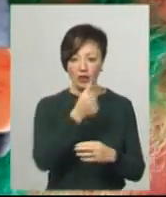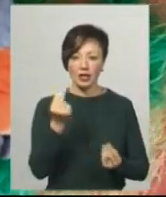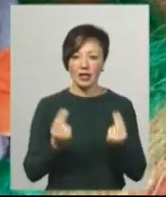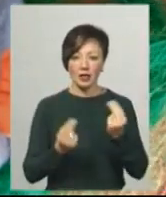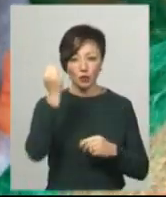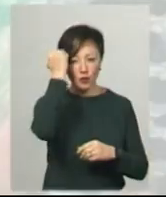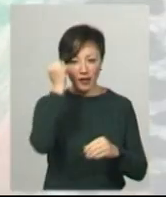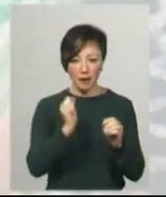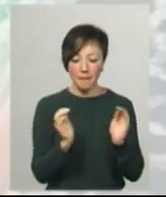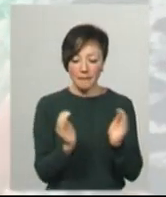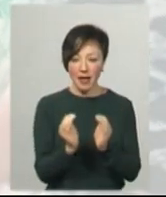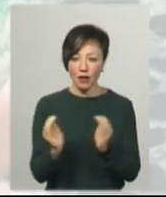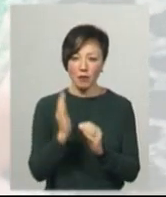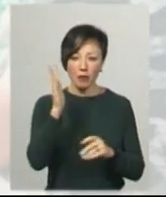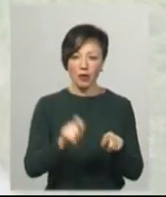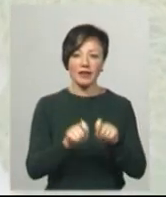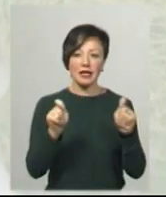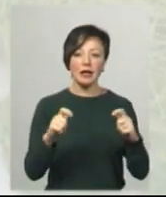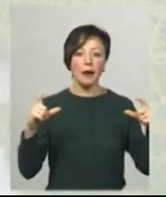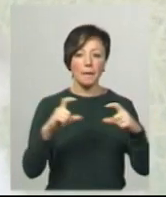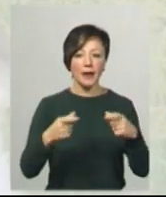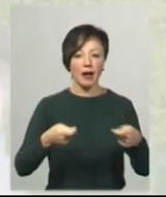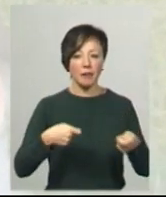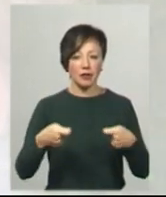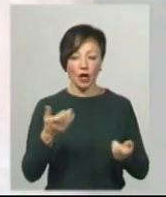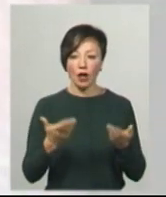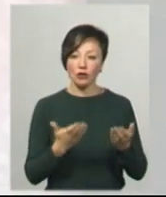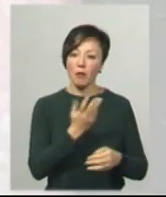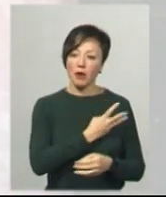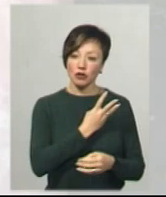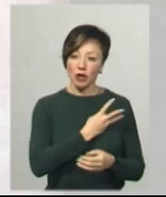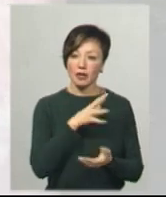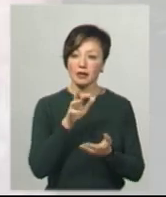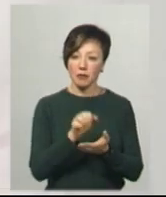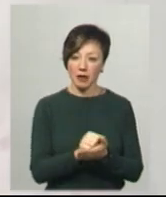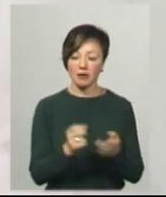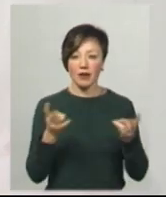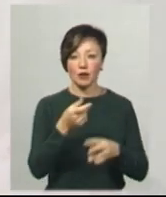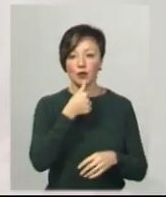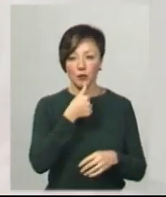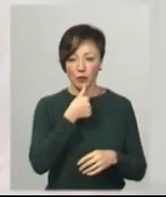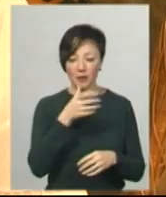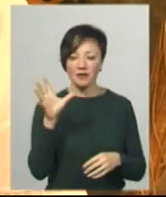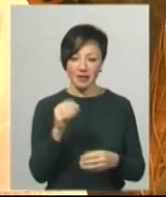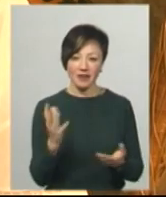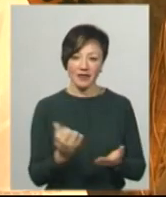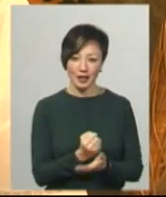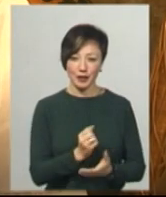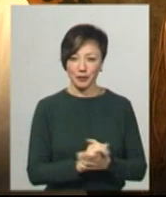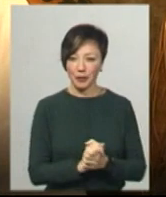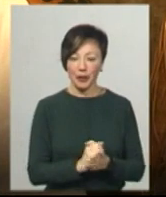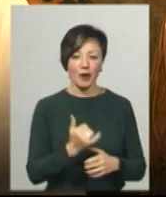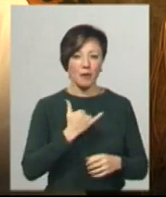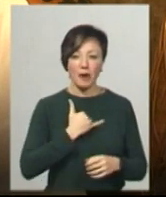та сувенірів в мініатюрі, щоб в майбутньому відкрити крамничку. Додає, якщо є велике бажання чимось займатися, варто спробувати. І все вийде. У мене